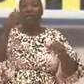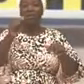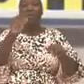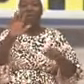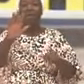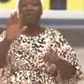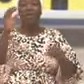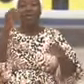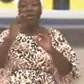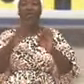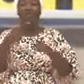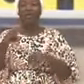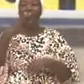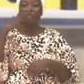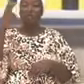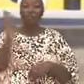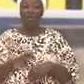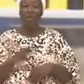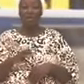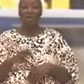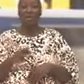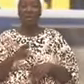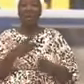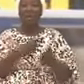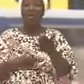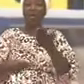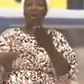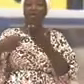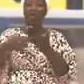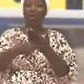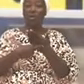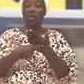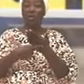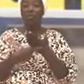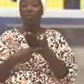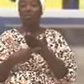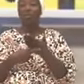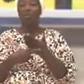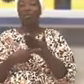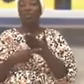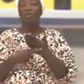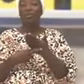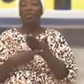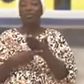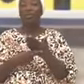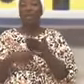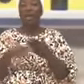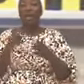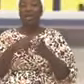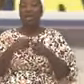le gage s'il restitue ce qui la ravit